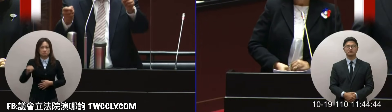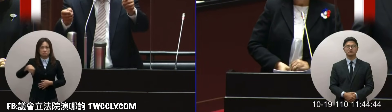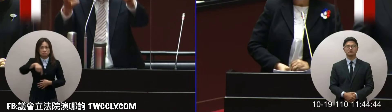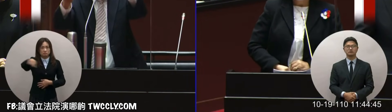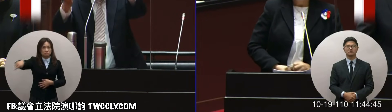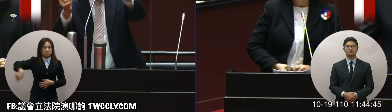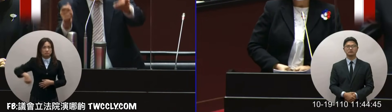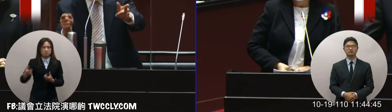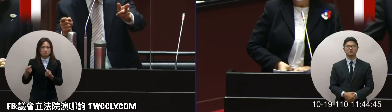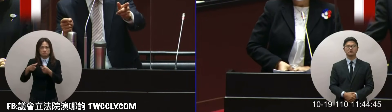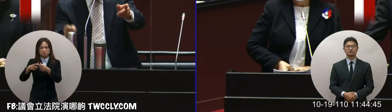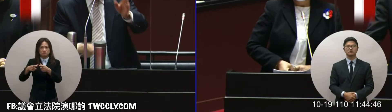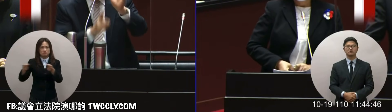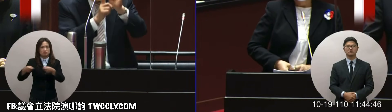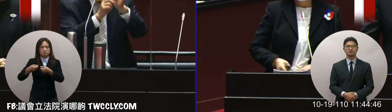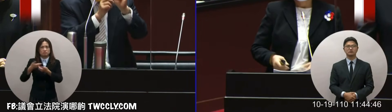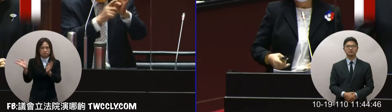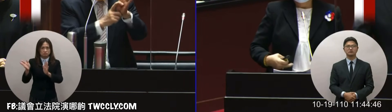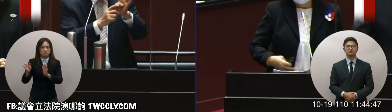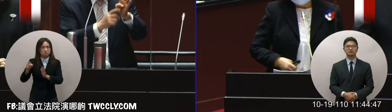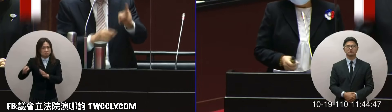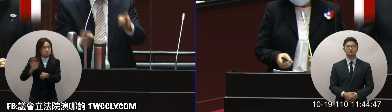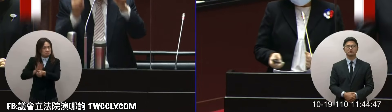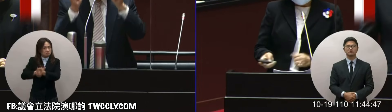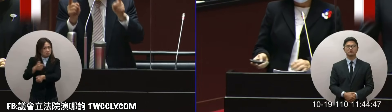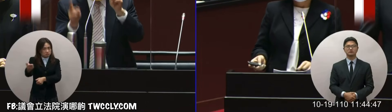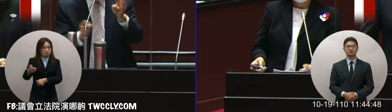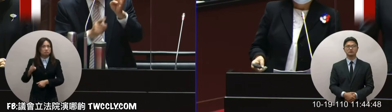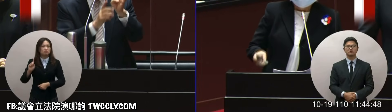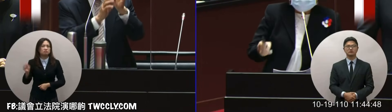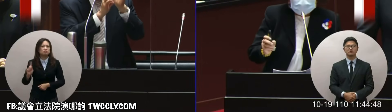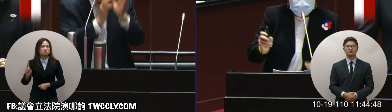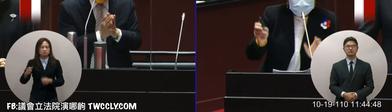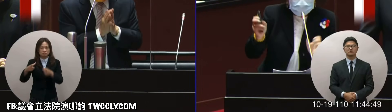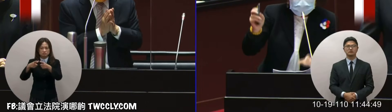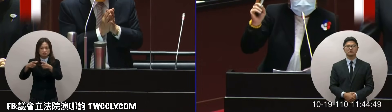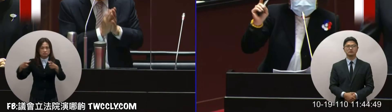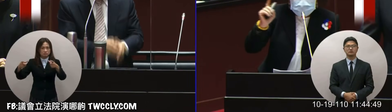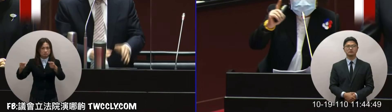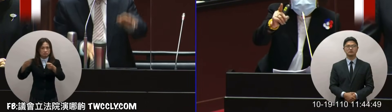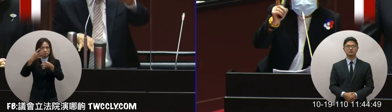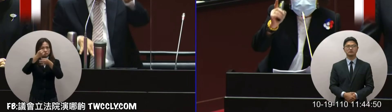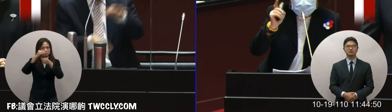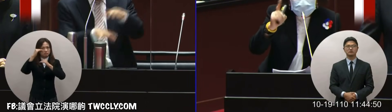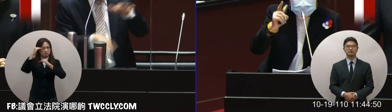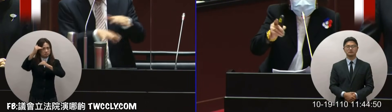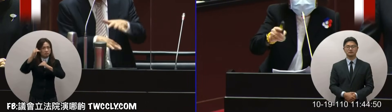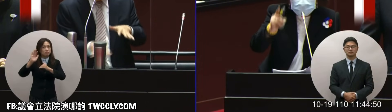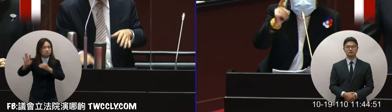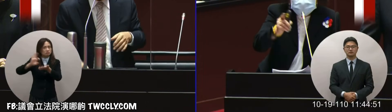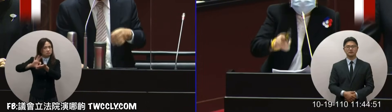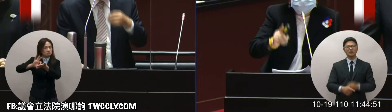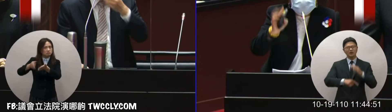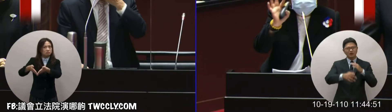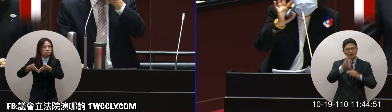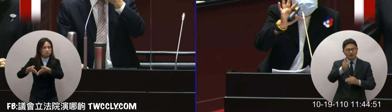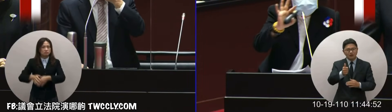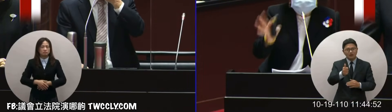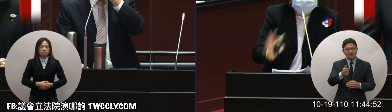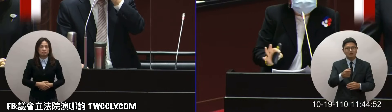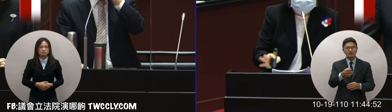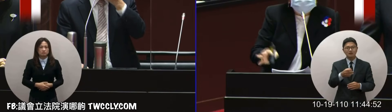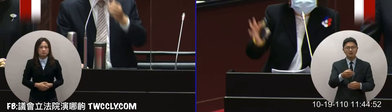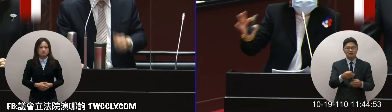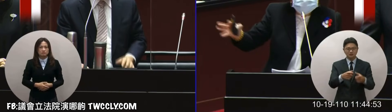都花券，因为很有效，因为券就是限期使用的现金，而且还会加嘛。 一丢发券不